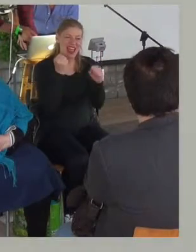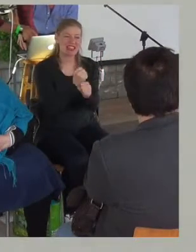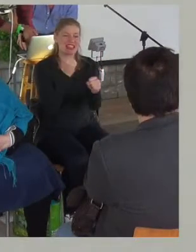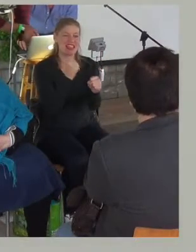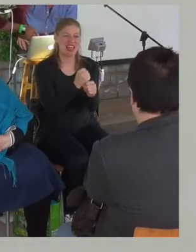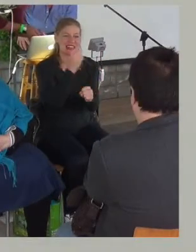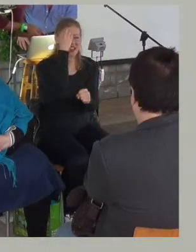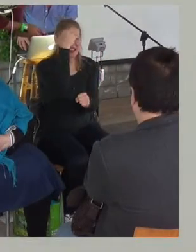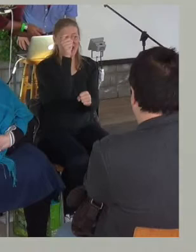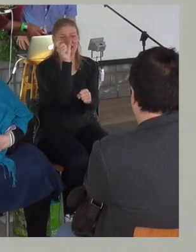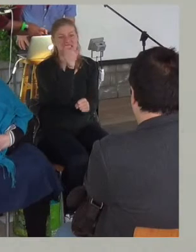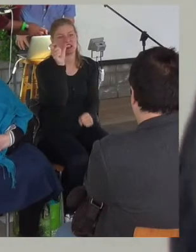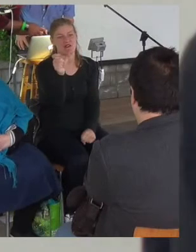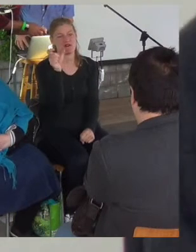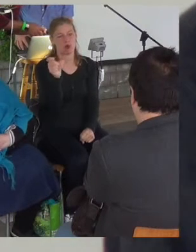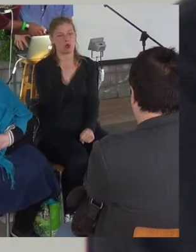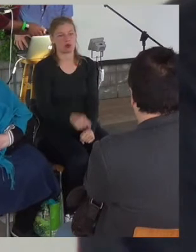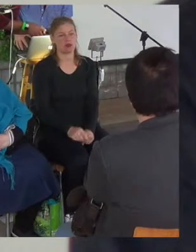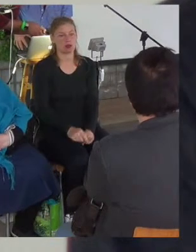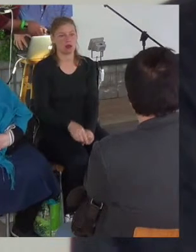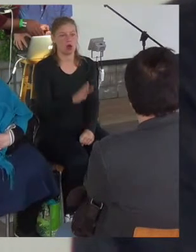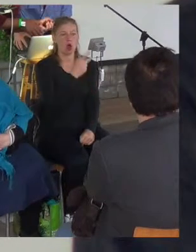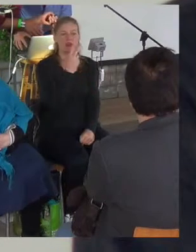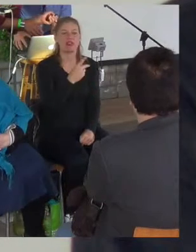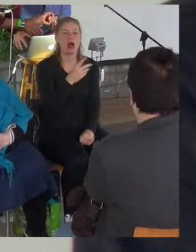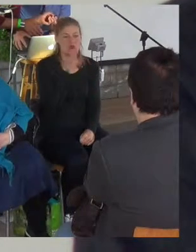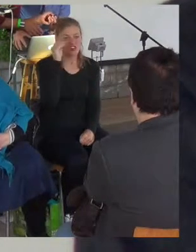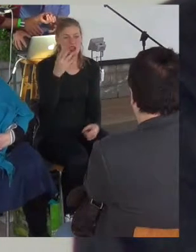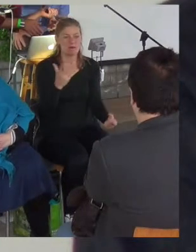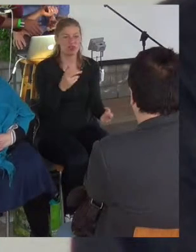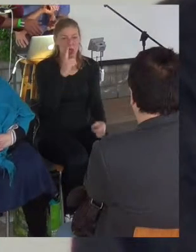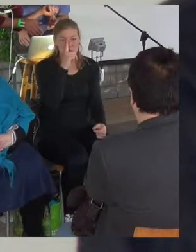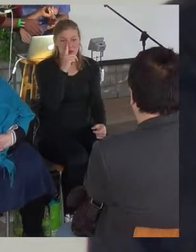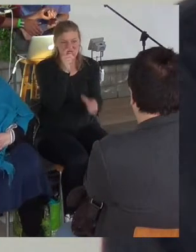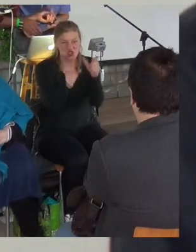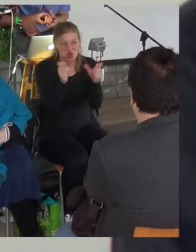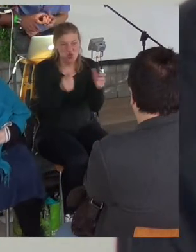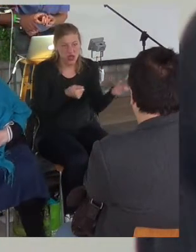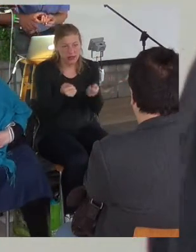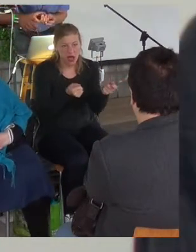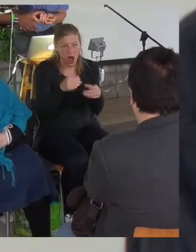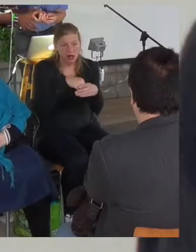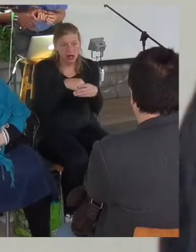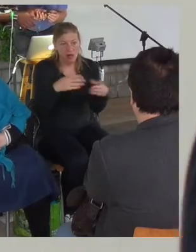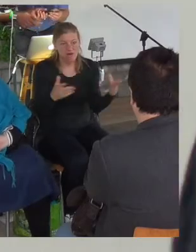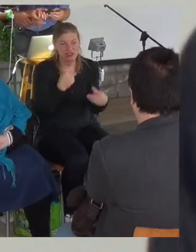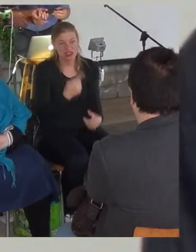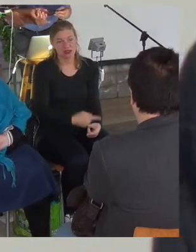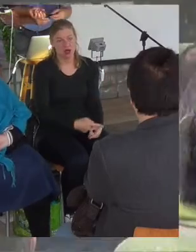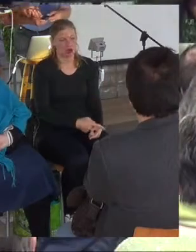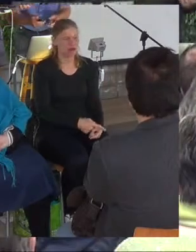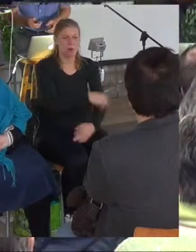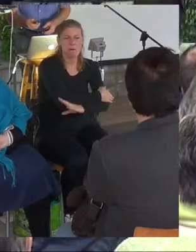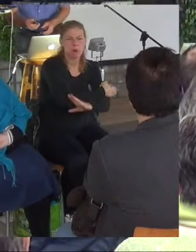Dann versteht ihr auch, was diese Betrüger in den Nachrichten sagen. Und sie lügen von morgens bis